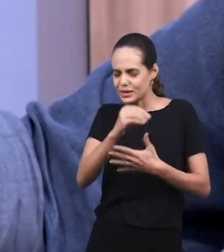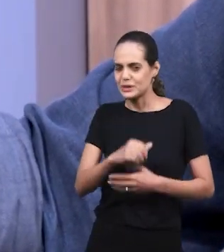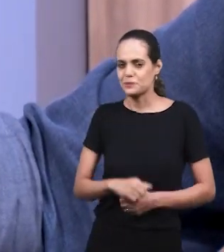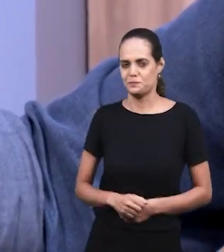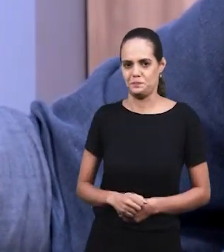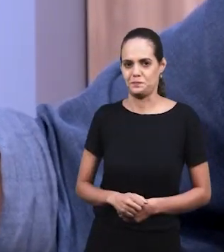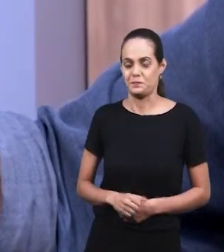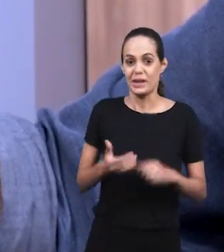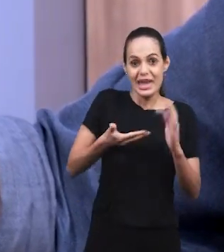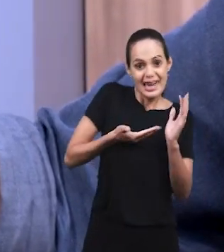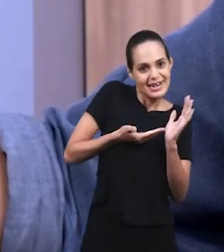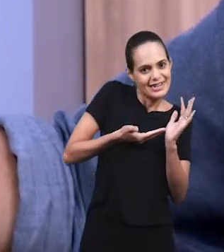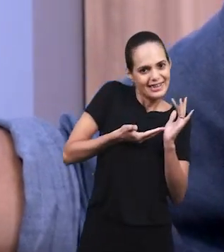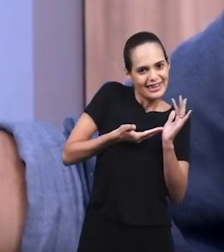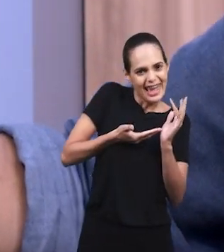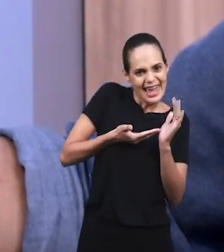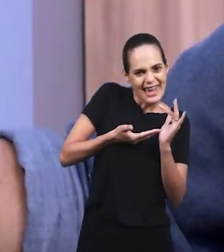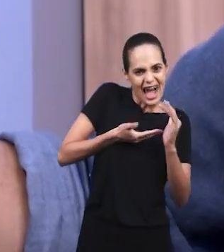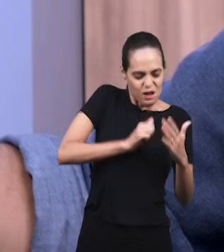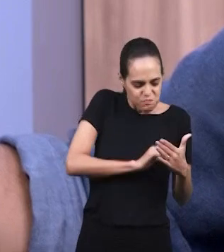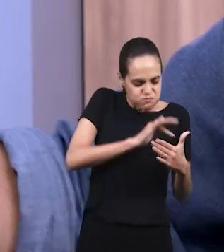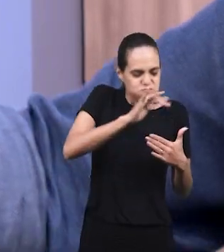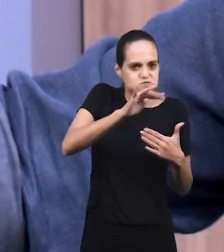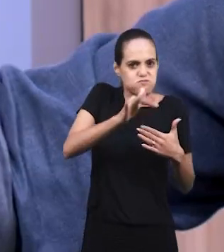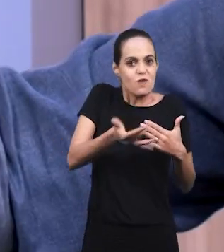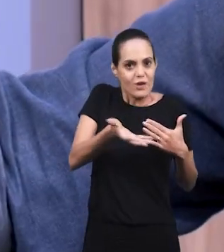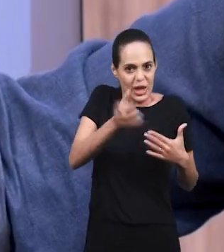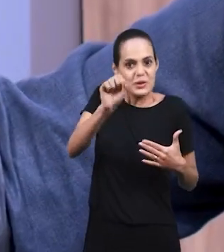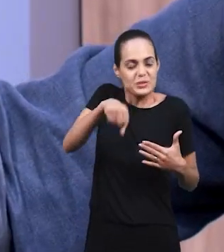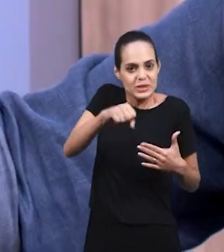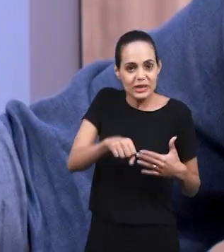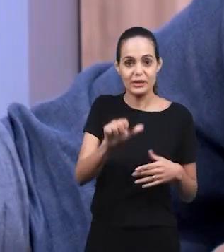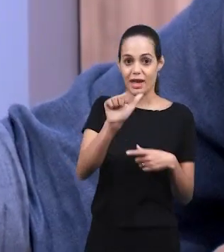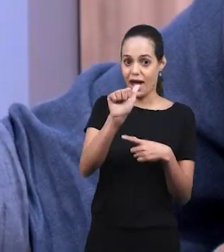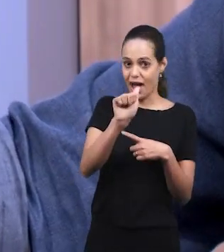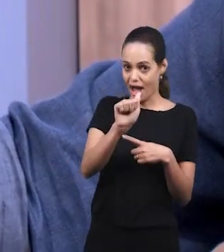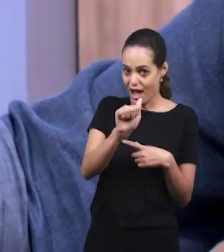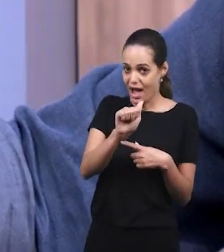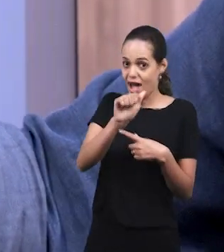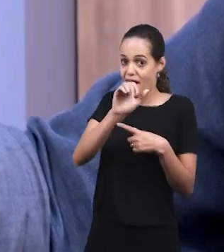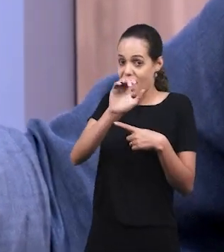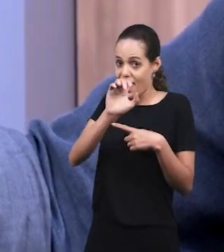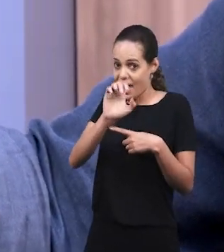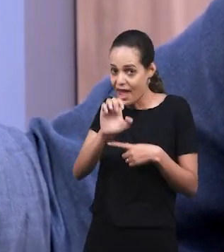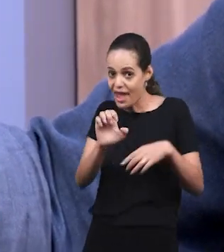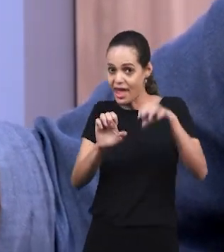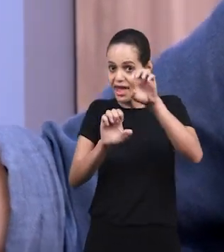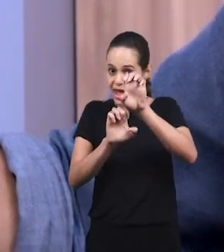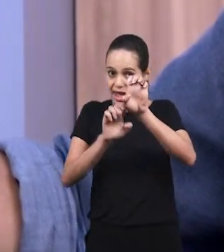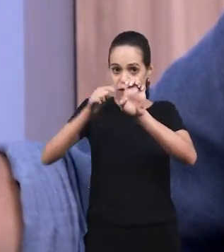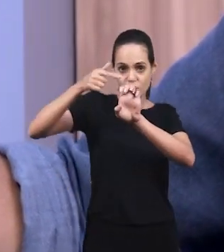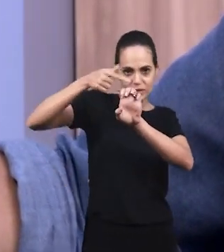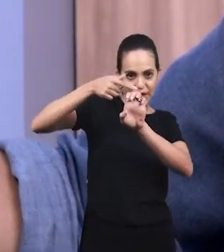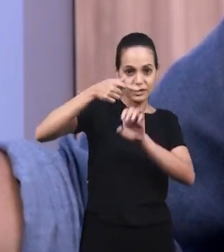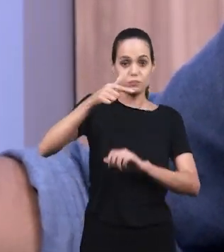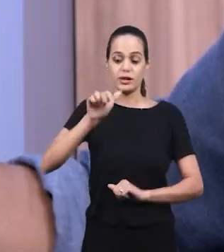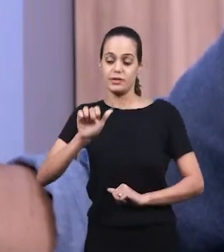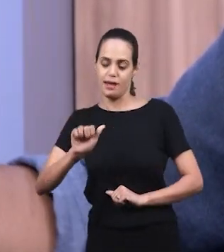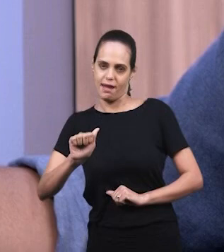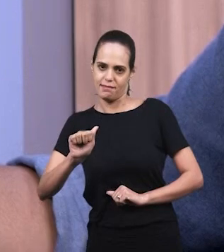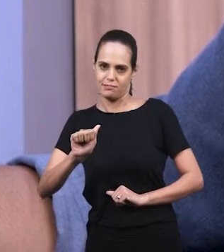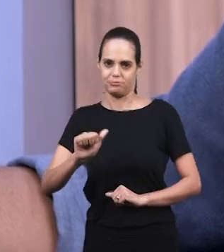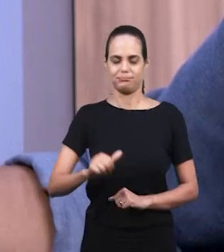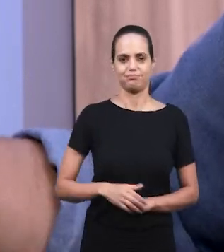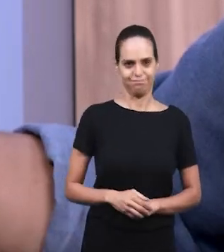Candeia cheia eu quero sim. A, E, E septième, com A. sétima, A.